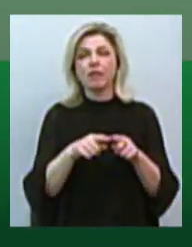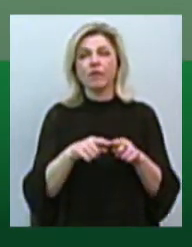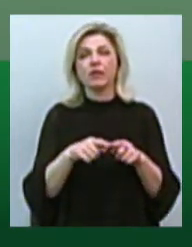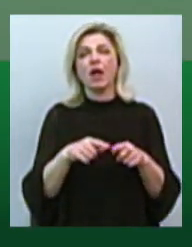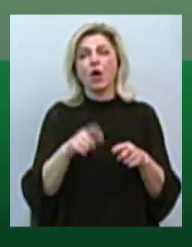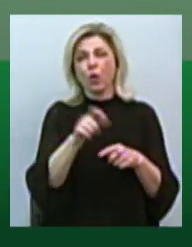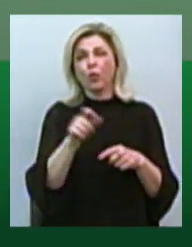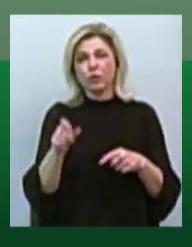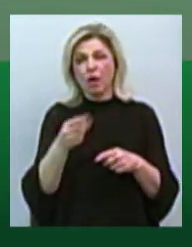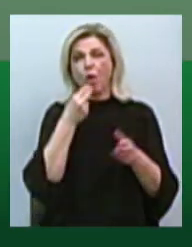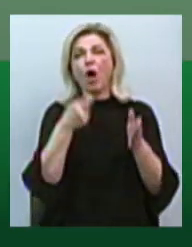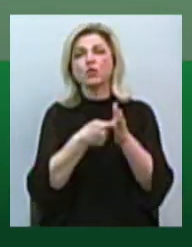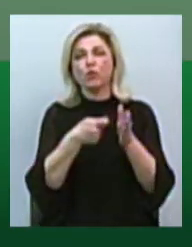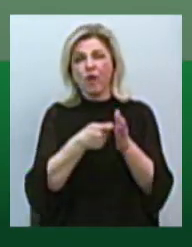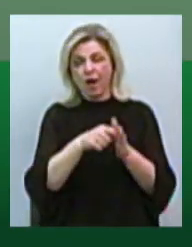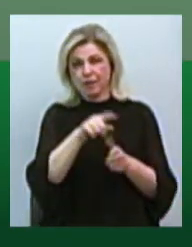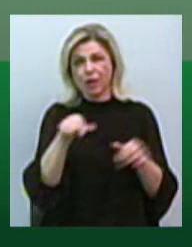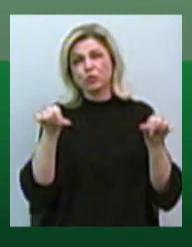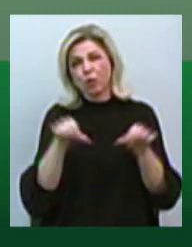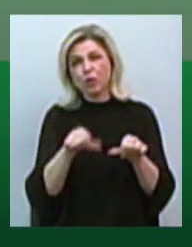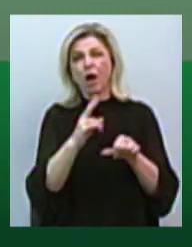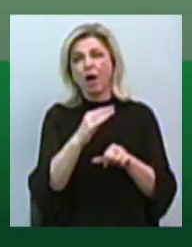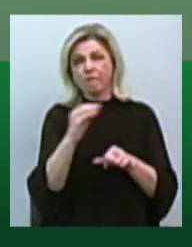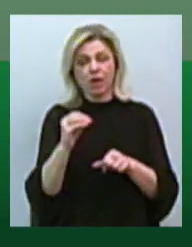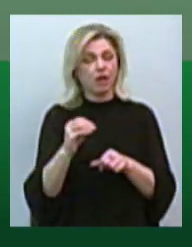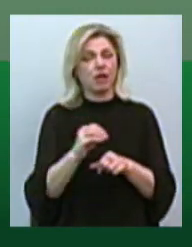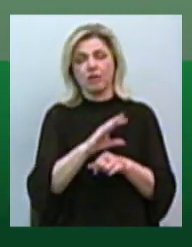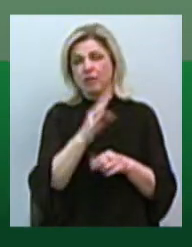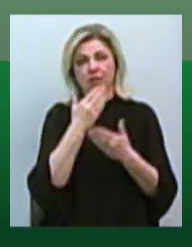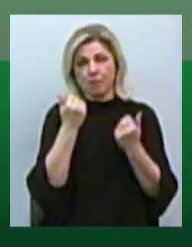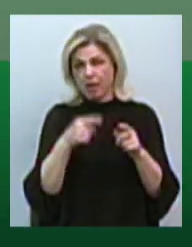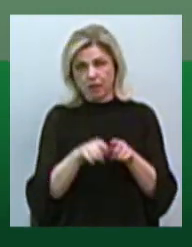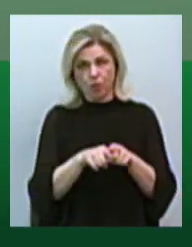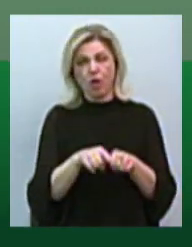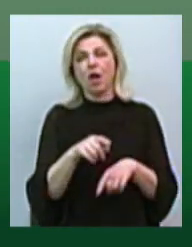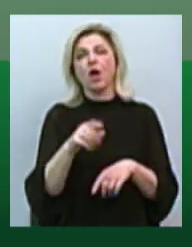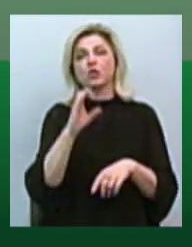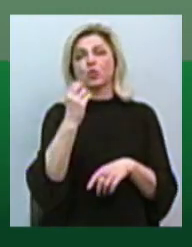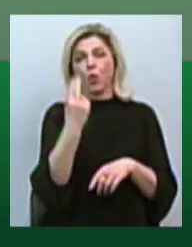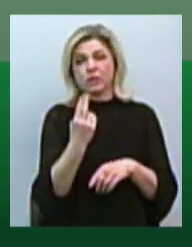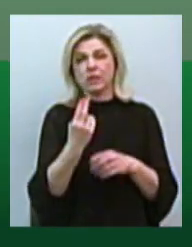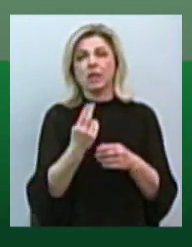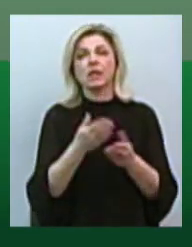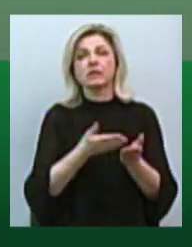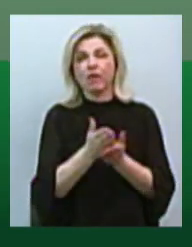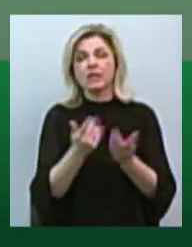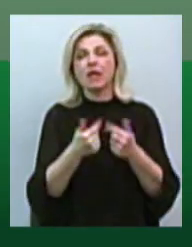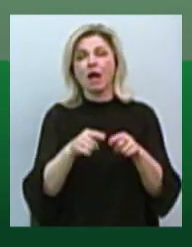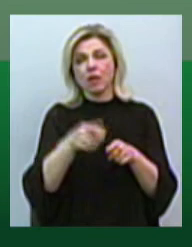немає. Соціальна сфера стоїть вся на карантині. Заклади